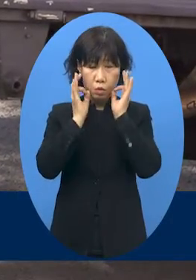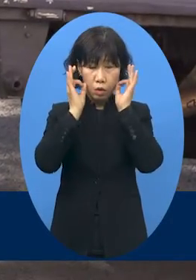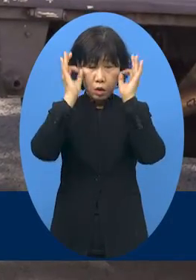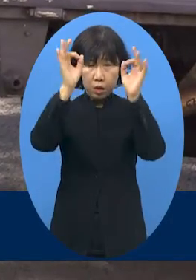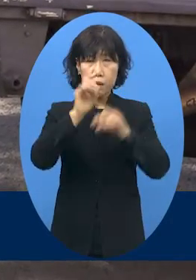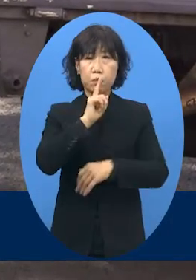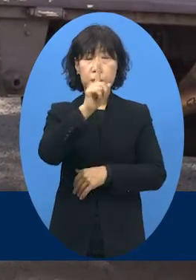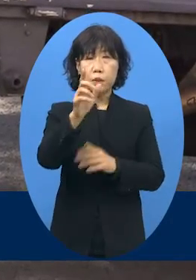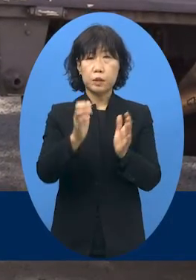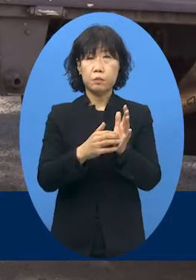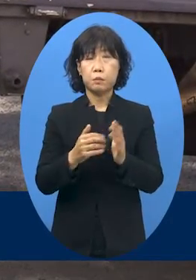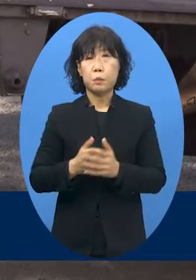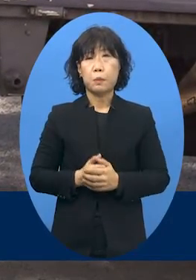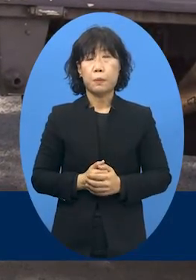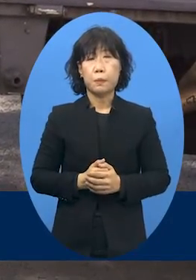노력하겠다 고 전했습니다